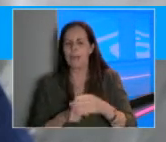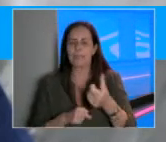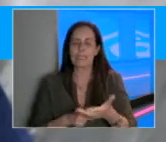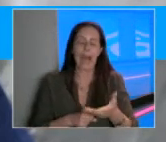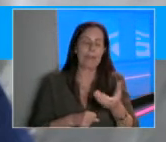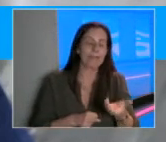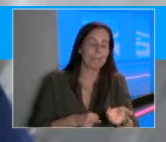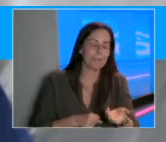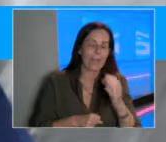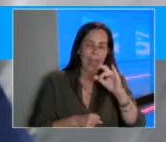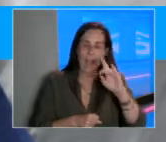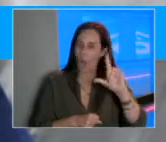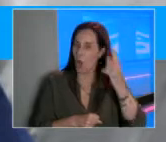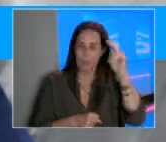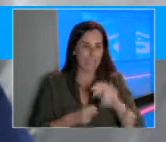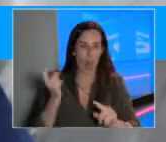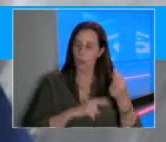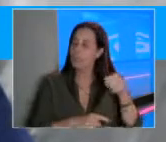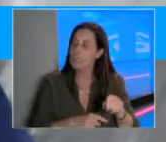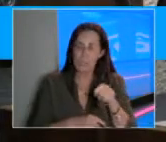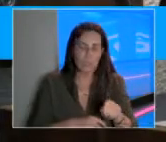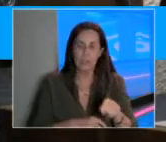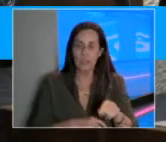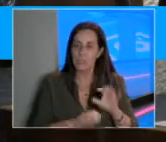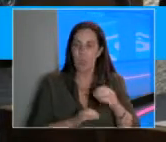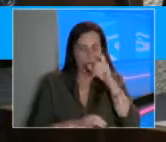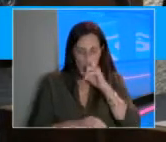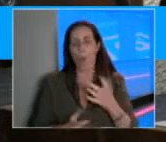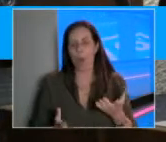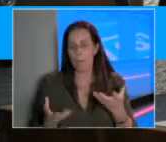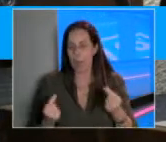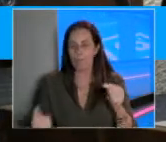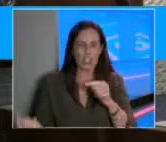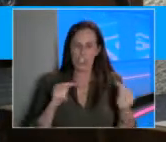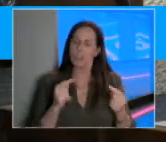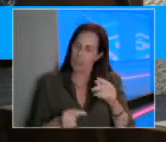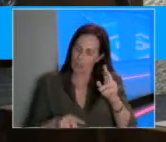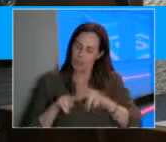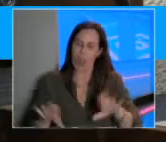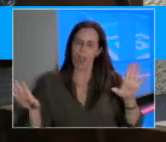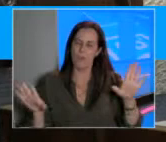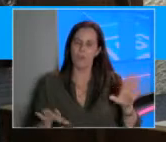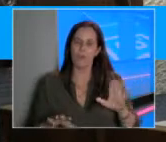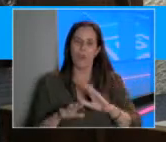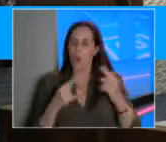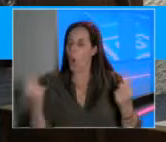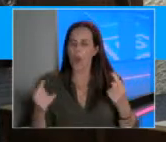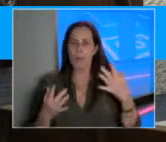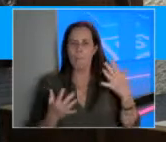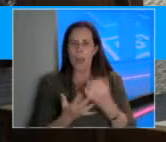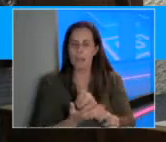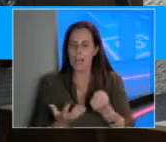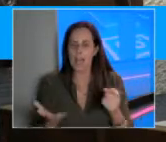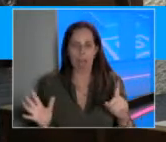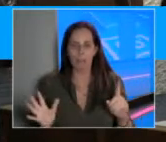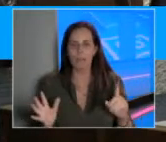כחלון. זה לא הולך לקרות במקרה הזה, זה הולך להיות די מלוכלך עם הרבה מאוד עימותים, שלמעשה כל צד מצליח להחזיק את